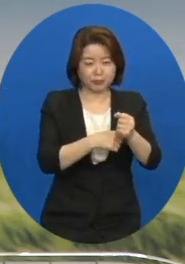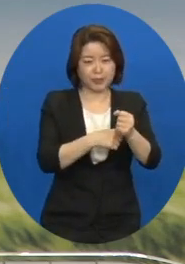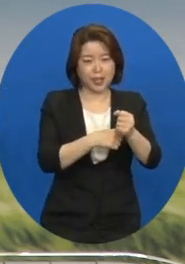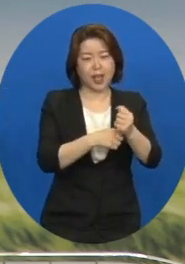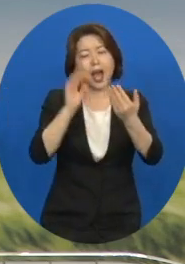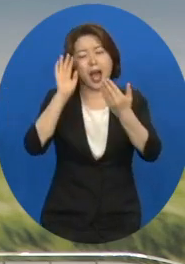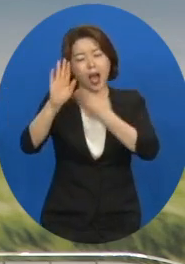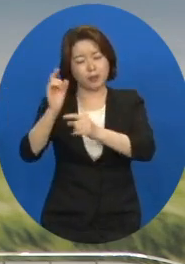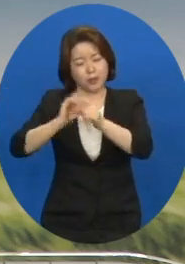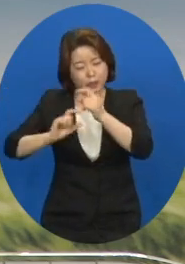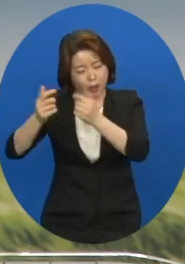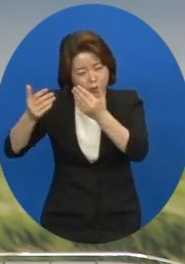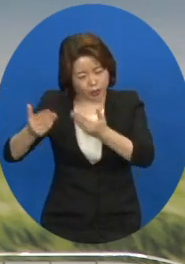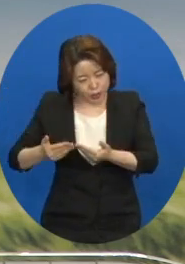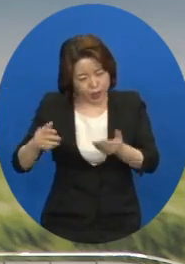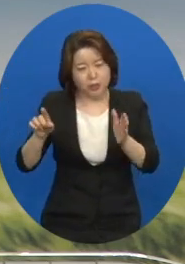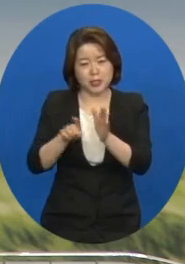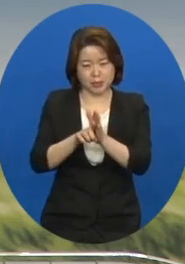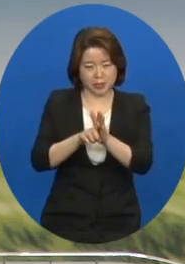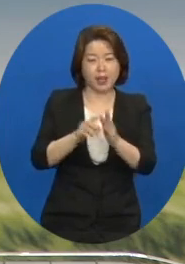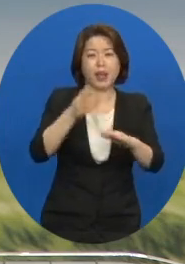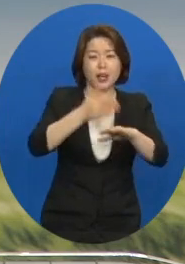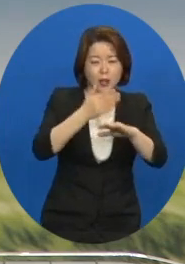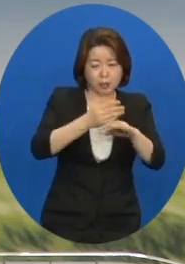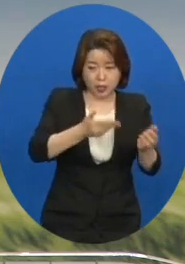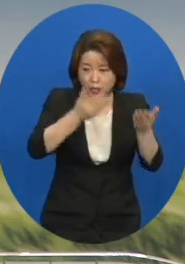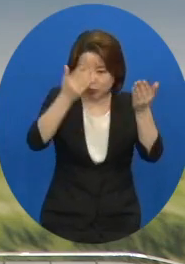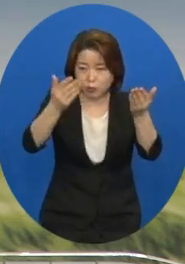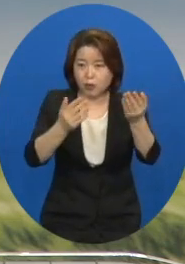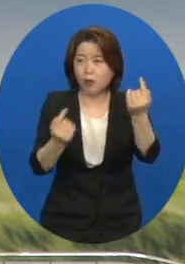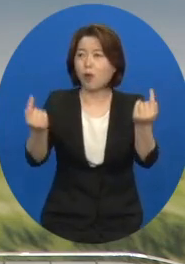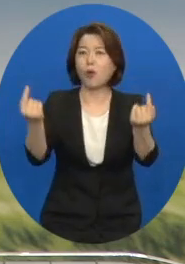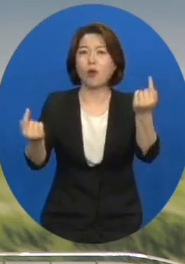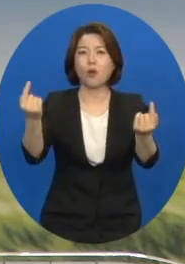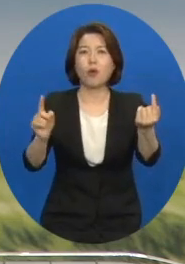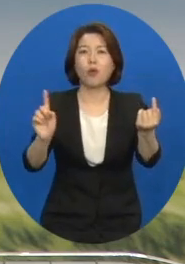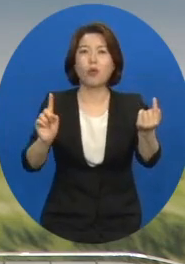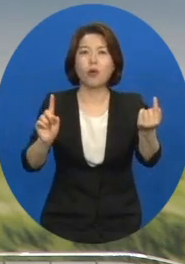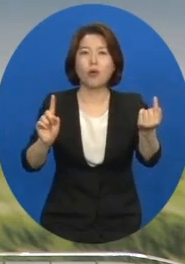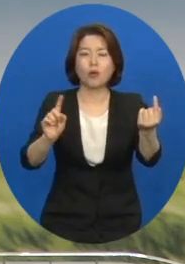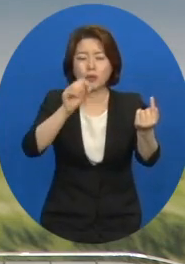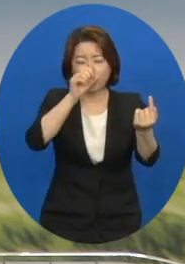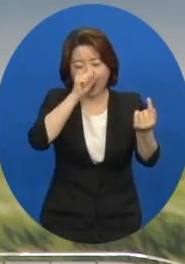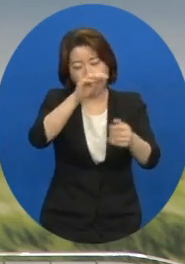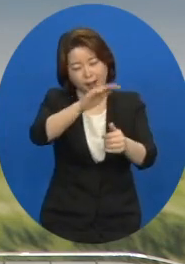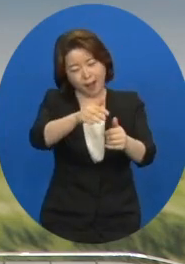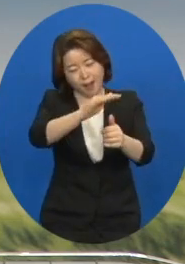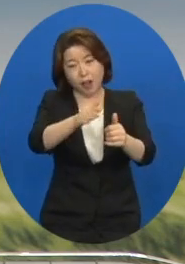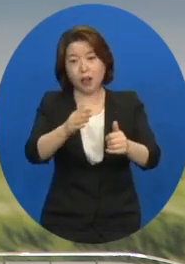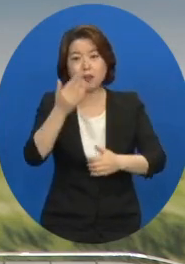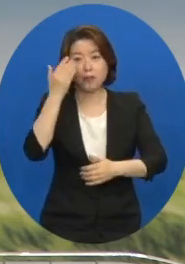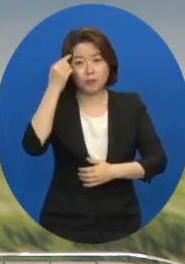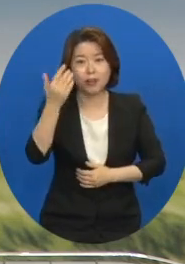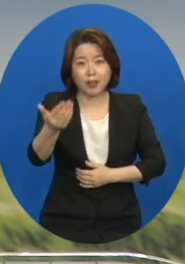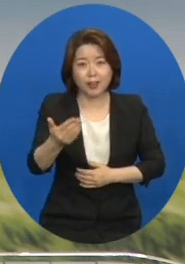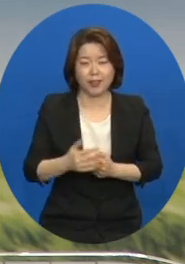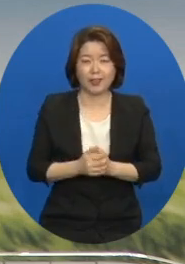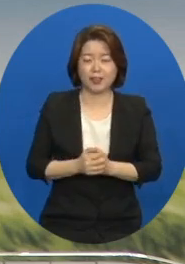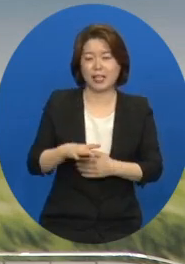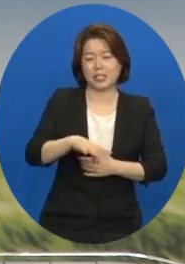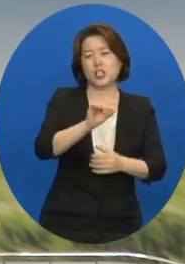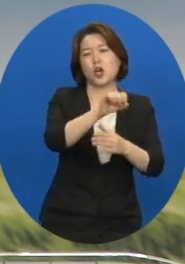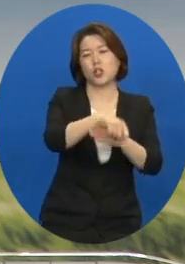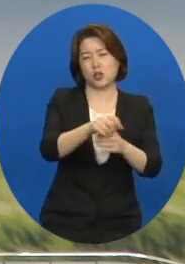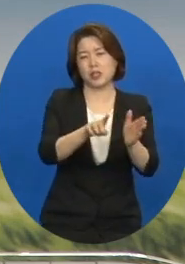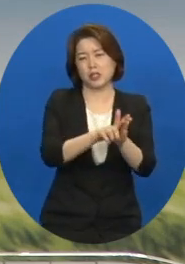것을 믿습니다, 감사해요, 어떤 사람이 더 기특하게 느껴지겠어요? 첫 열매 신앙이